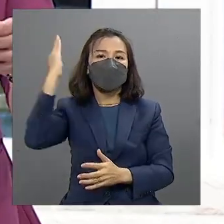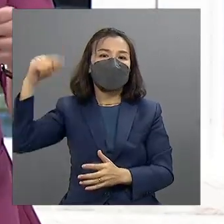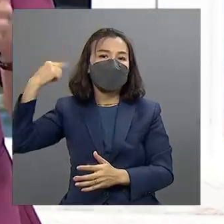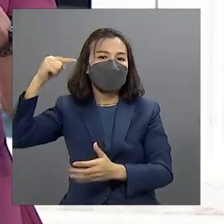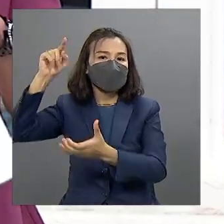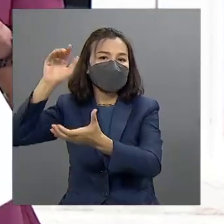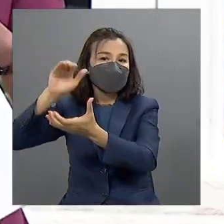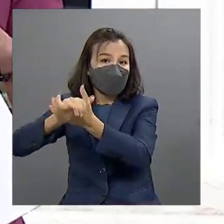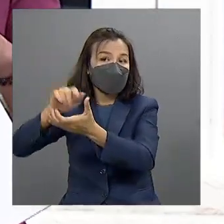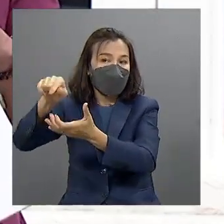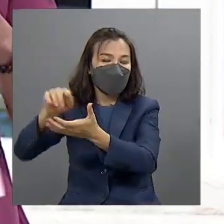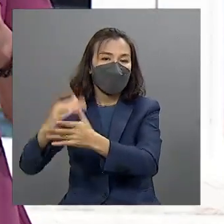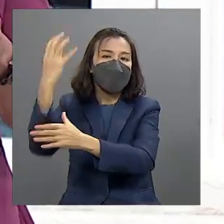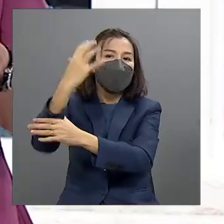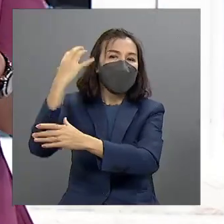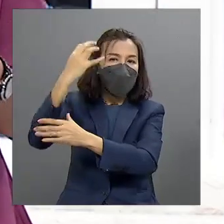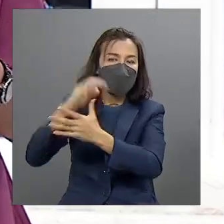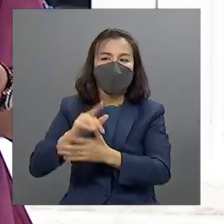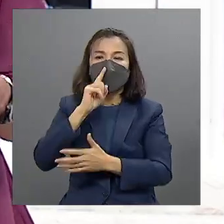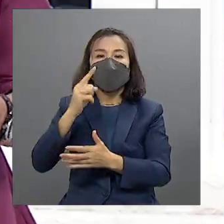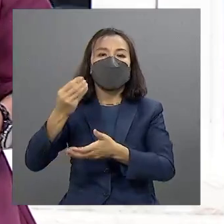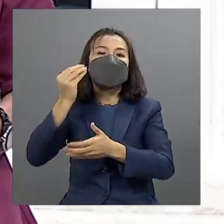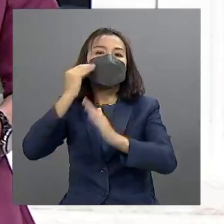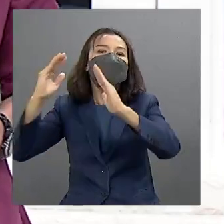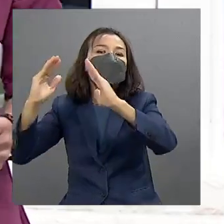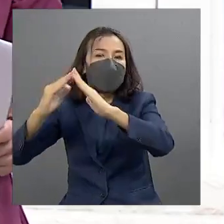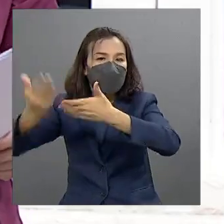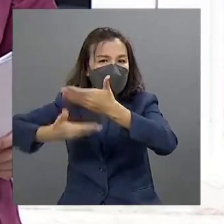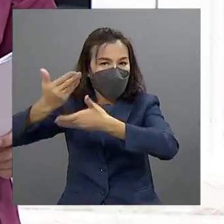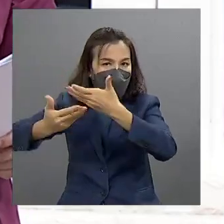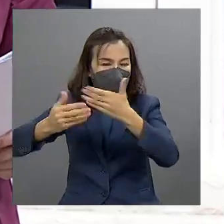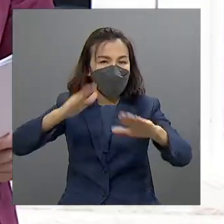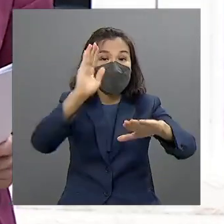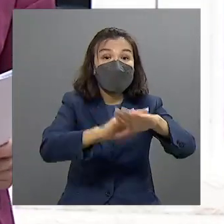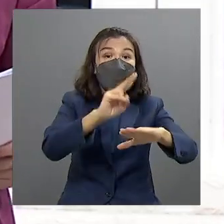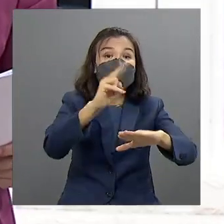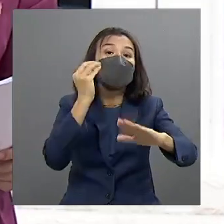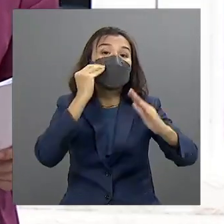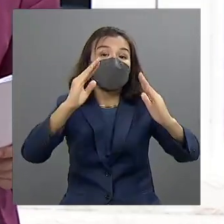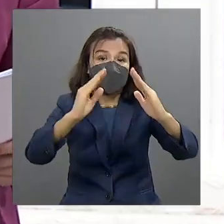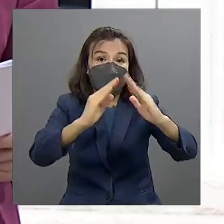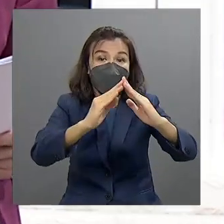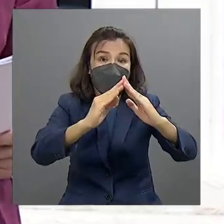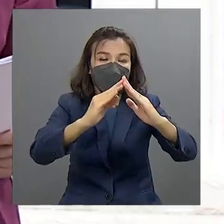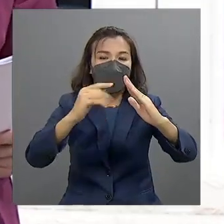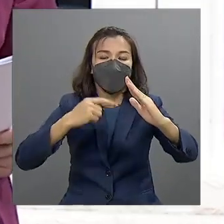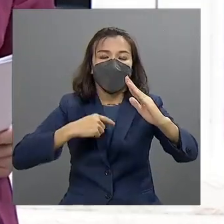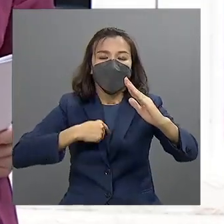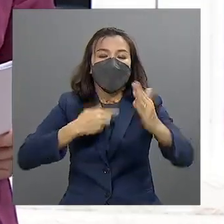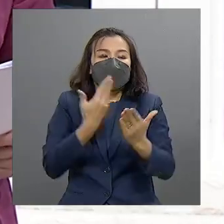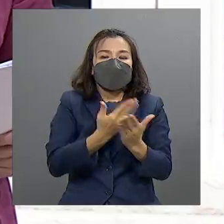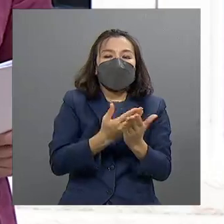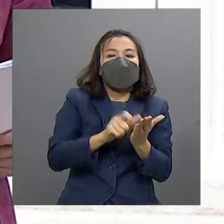ในหน้านะคะ แล้วกขายบ้านมือ2นะคะโดยให้ผู้เสยหายโอนเงินไปให้